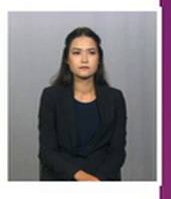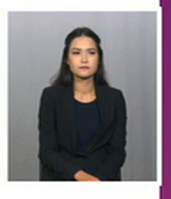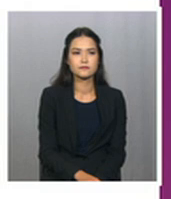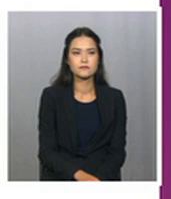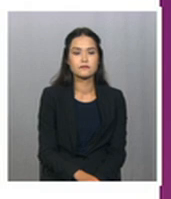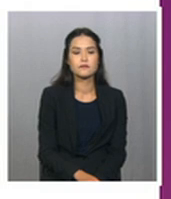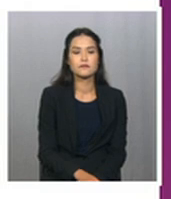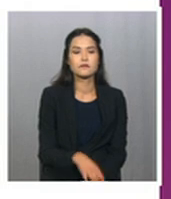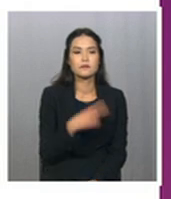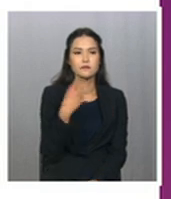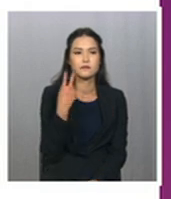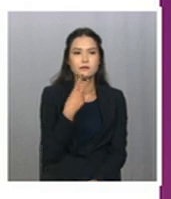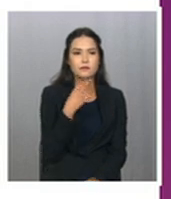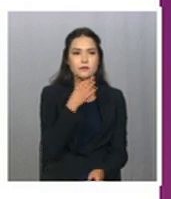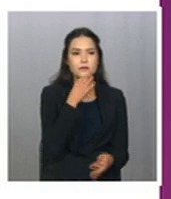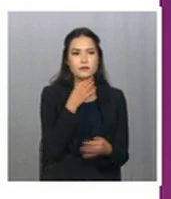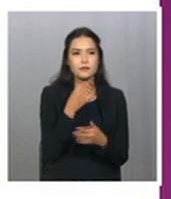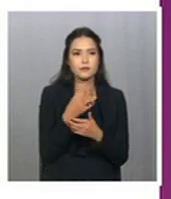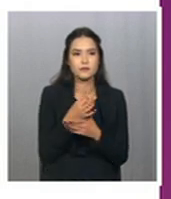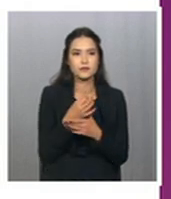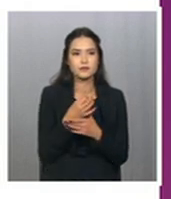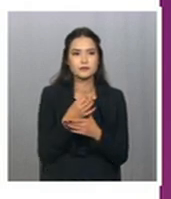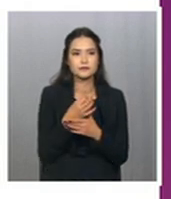Екінші тапсырманың жауабына келсек,